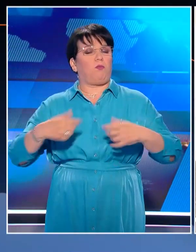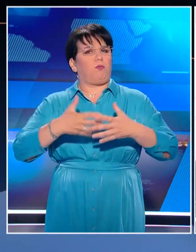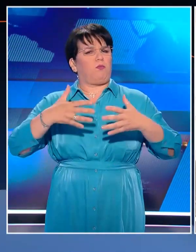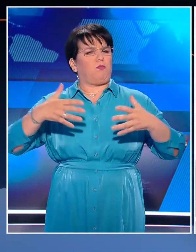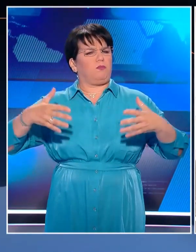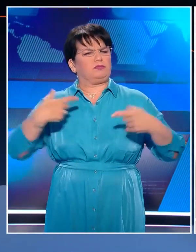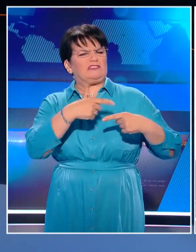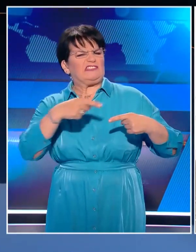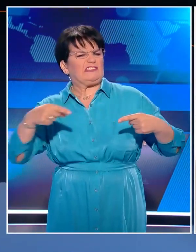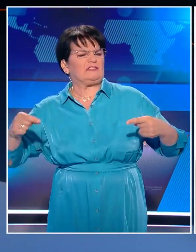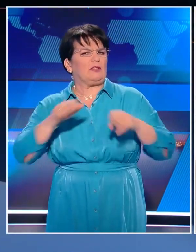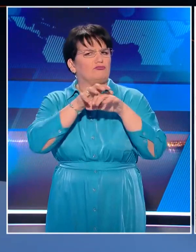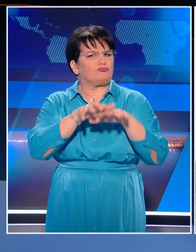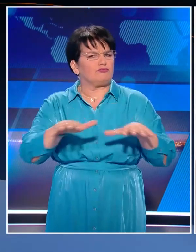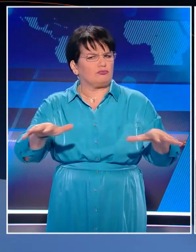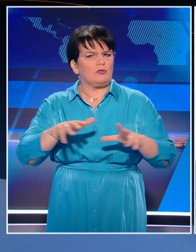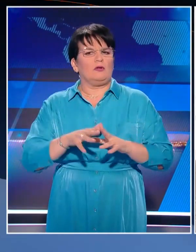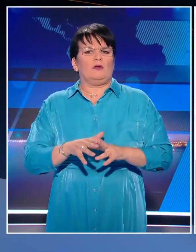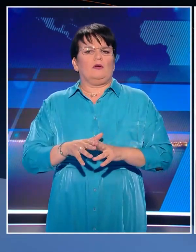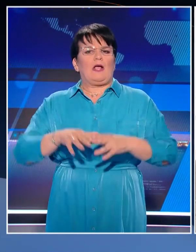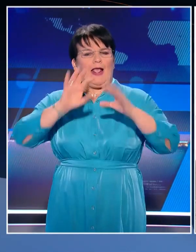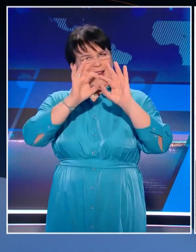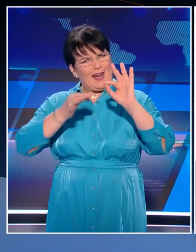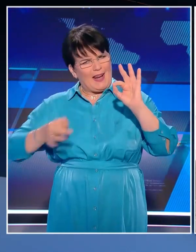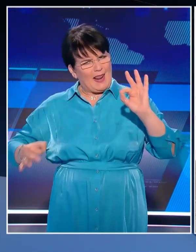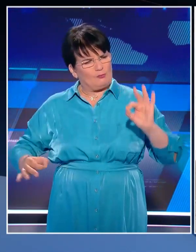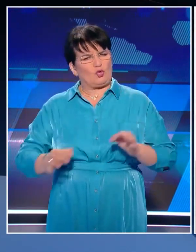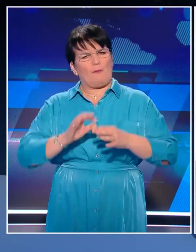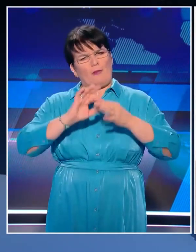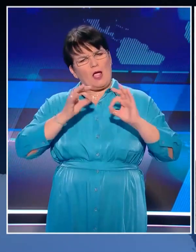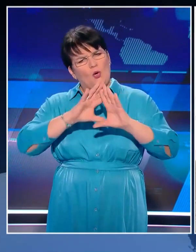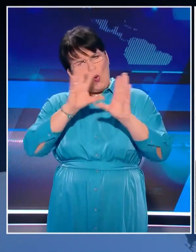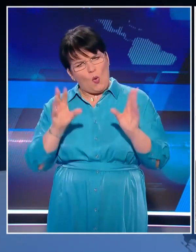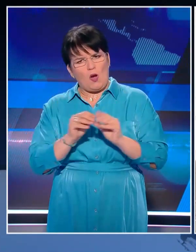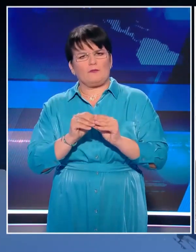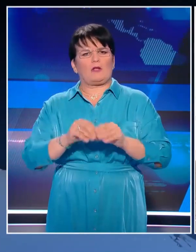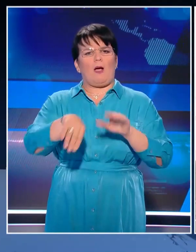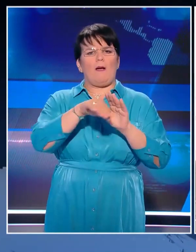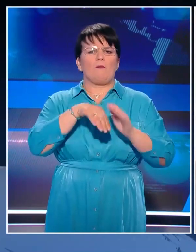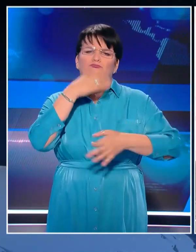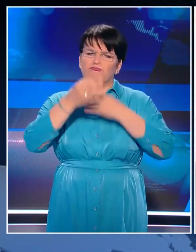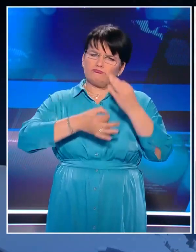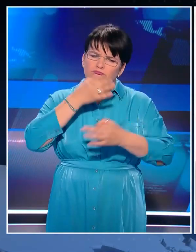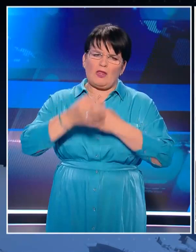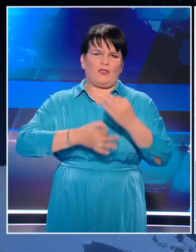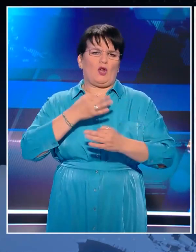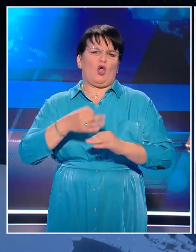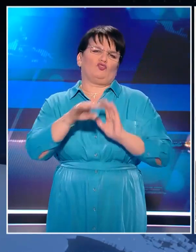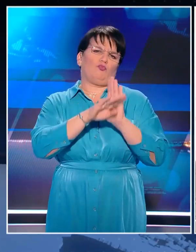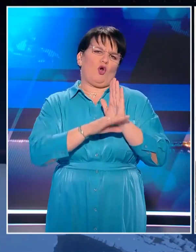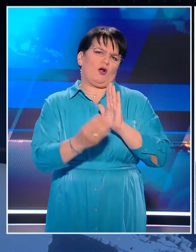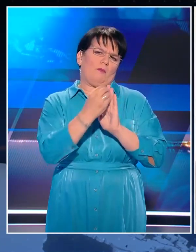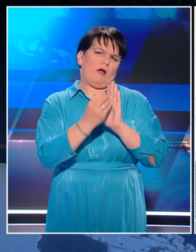και πολύ πιο ευρύ. Θα αναλυθεί εκτενώς στις προγραμματικές